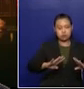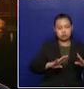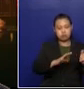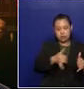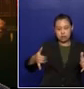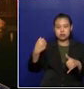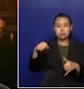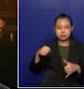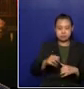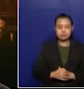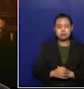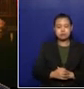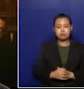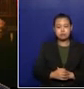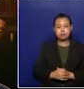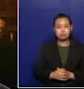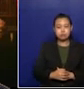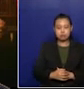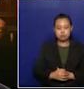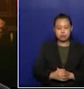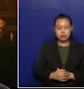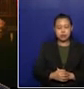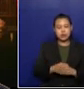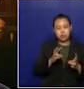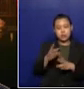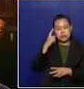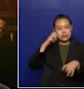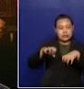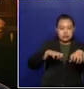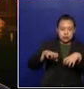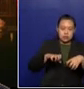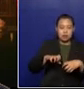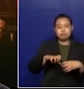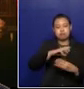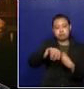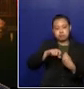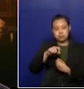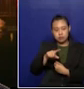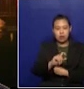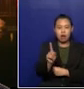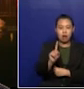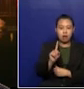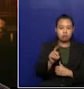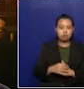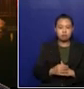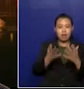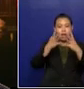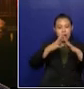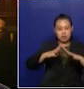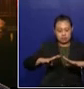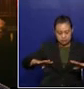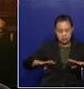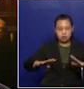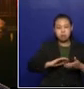งยุทธศาสตร์และวิสัยทัศน์ของการบริหารจัดการประเทศและเศรษฐกิจนะอาเซียนเป็นหนึ่งเดียว